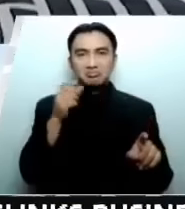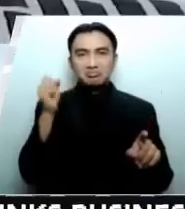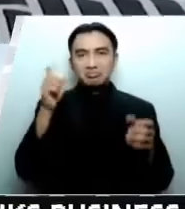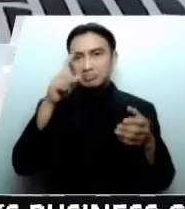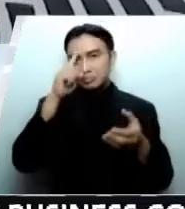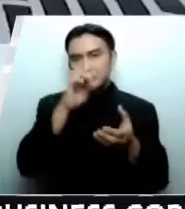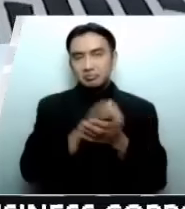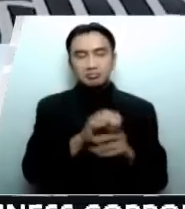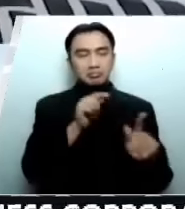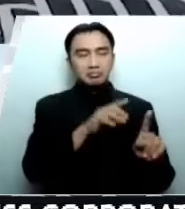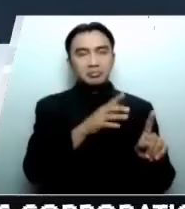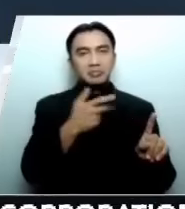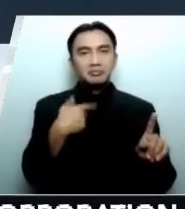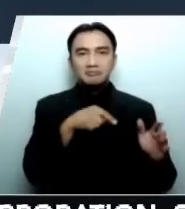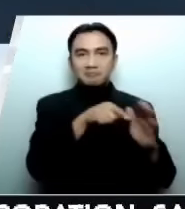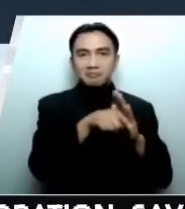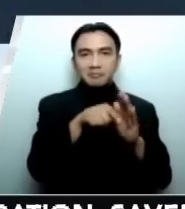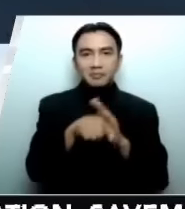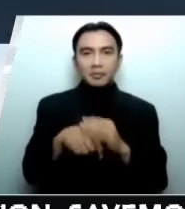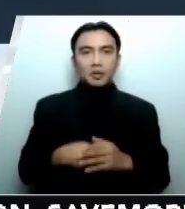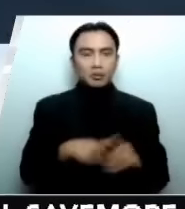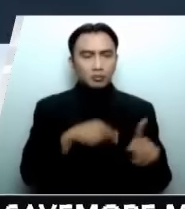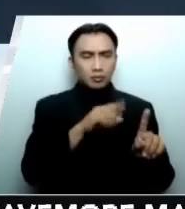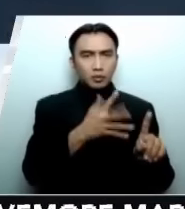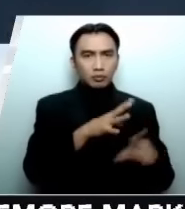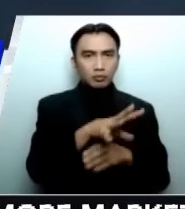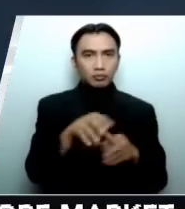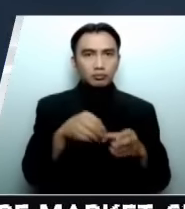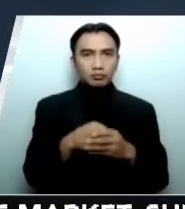nga ito nasasangkot sa anumang gulo sa kanilang lugar.